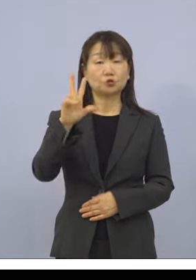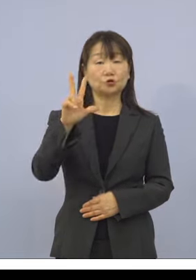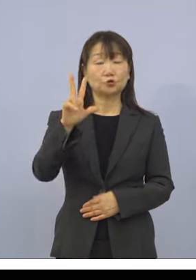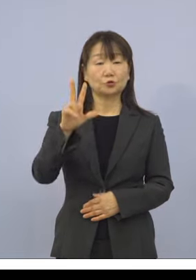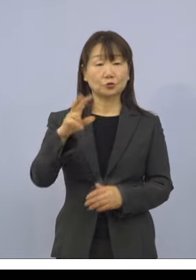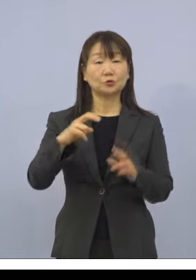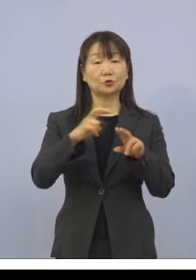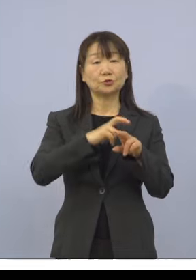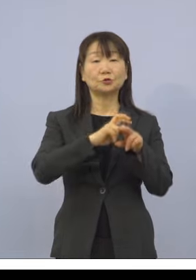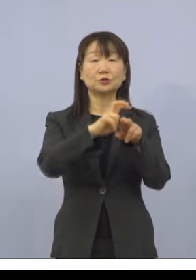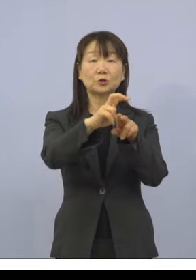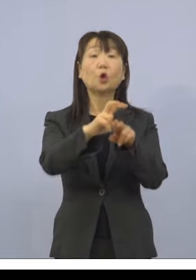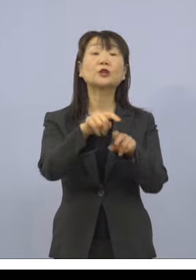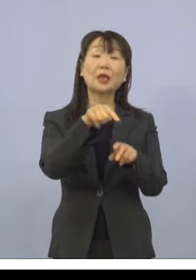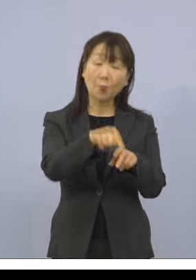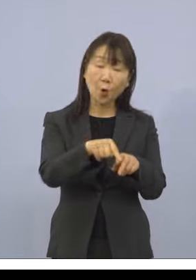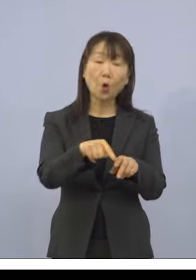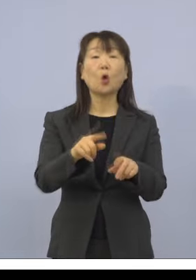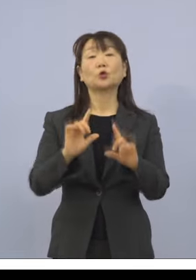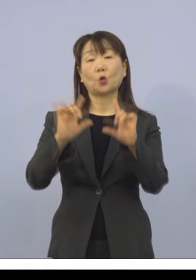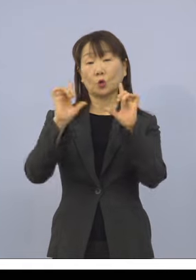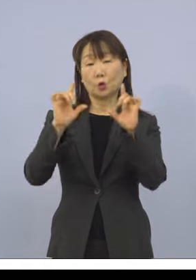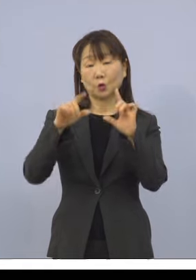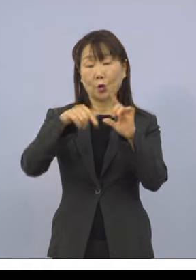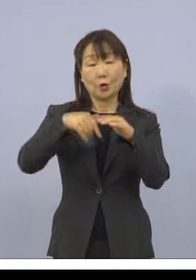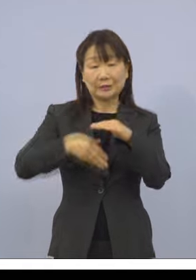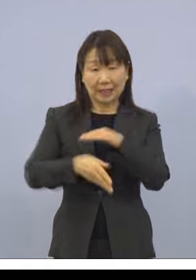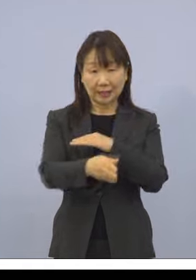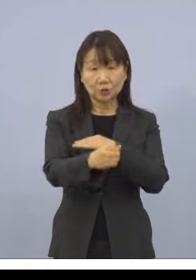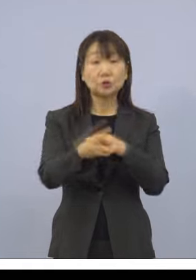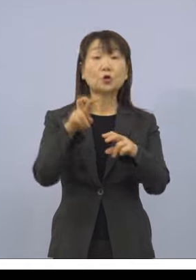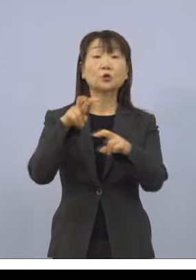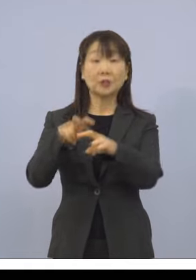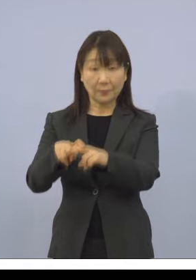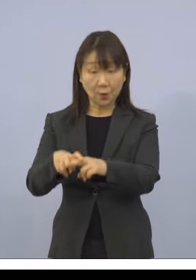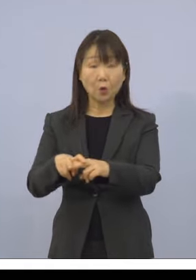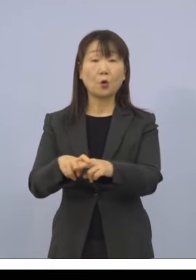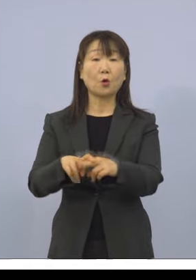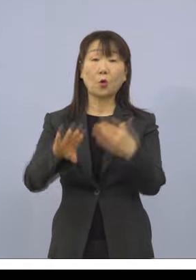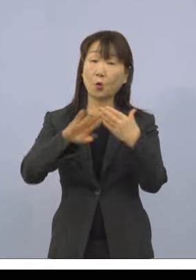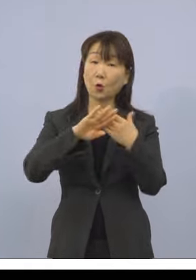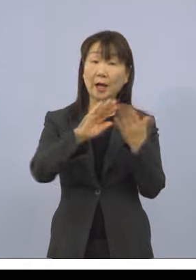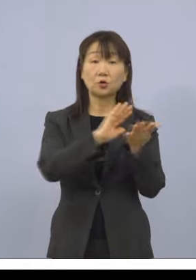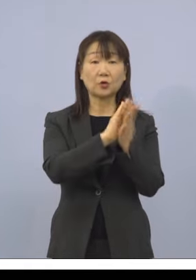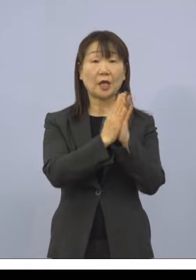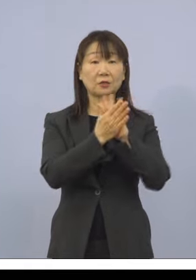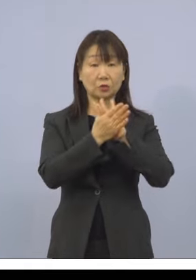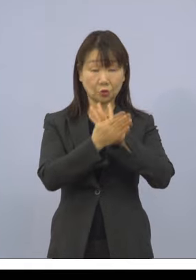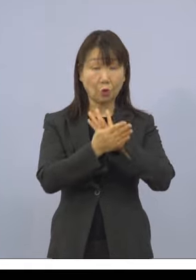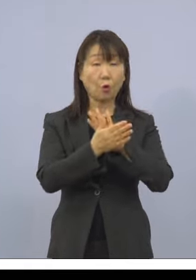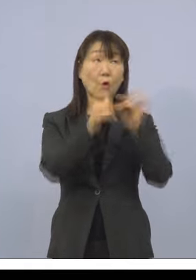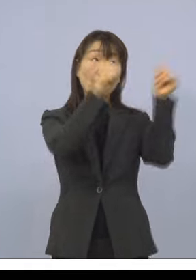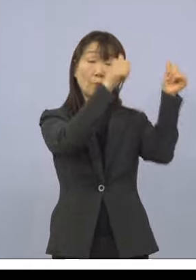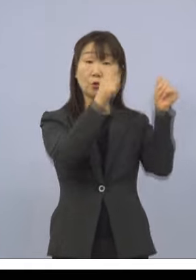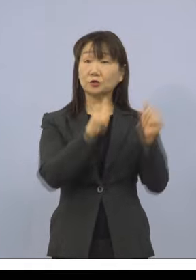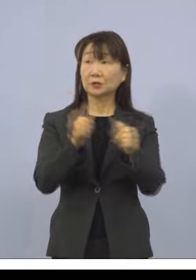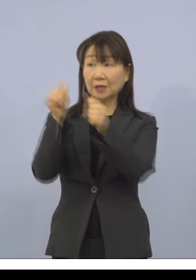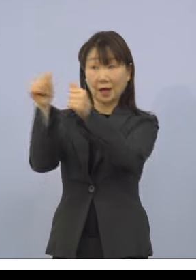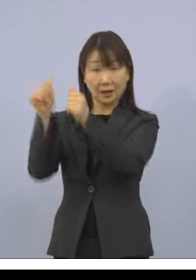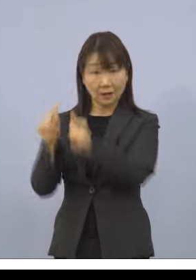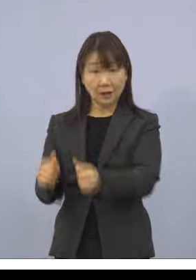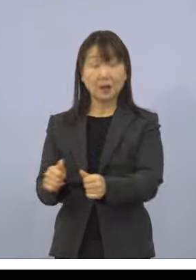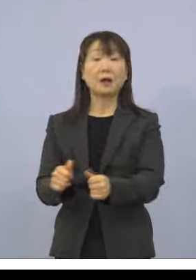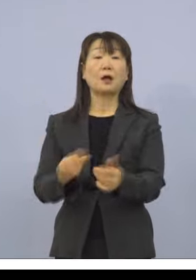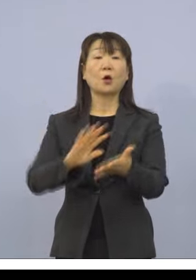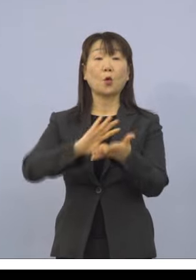東京の電車、地下鉄に乗ってもですね、やはり他県のポスター、他